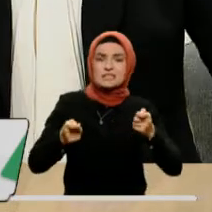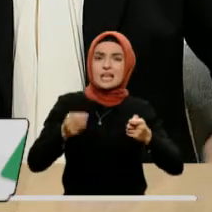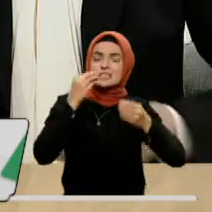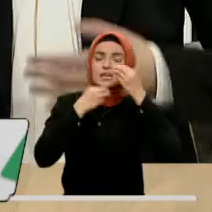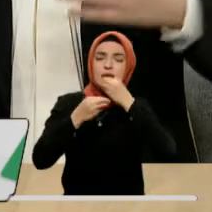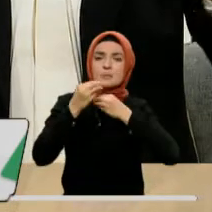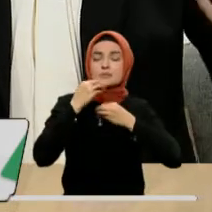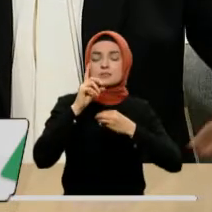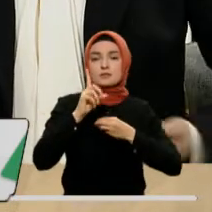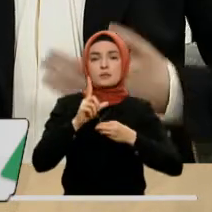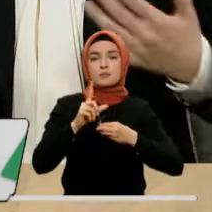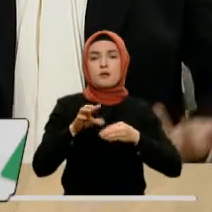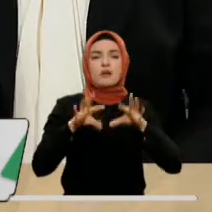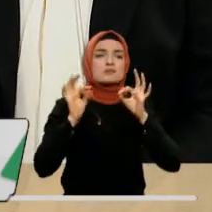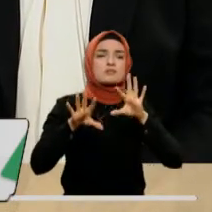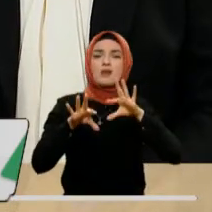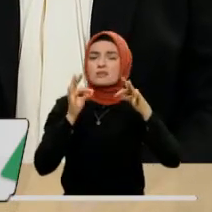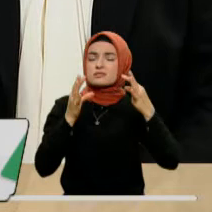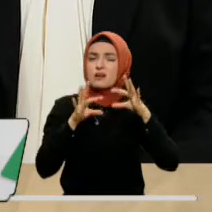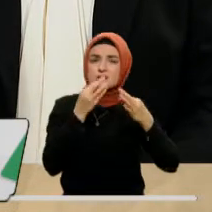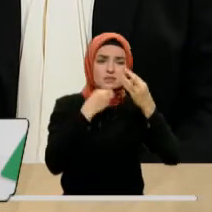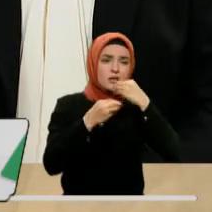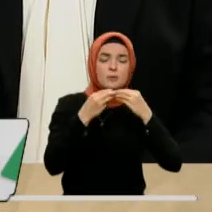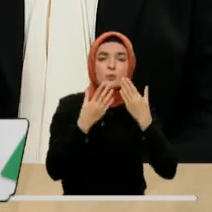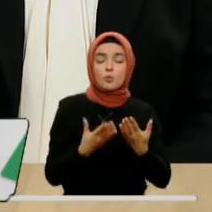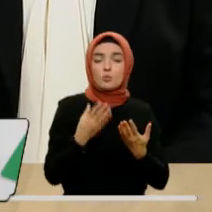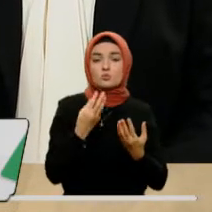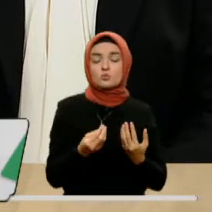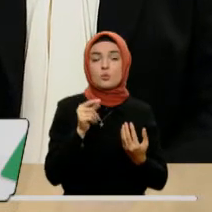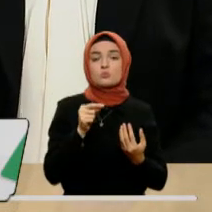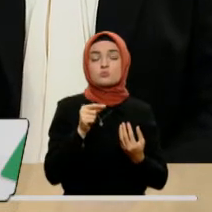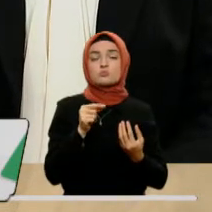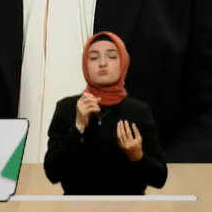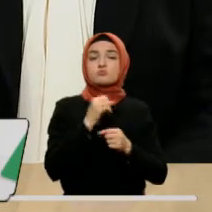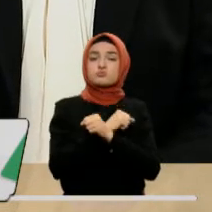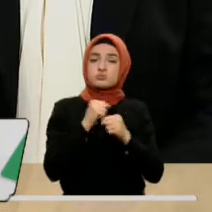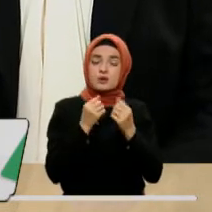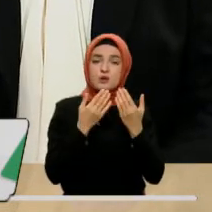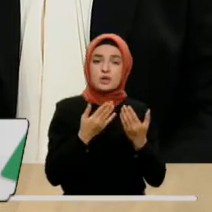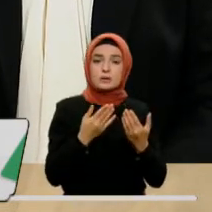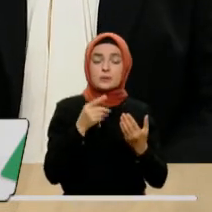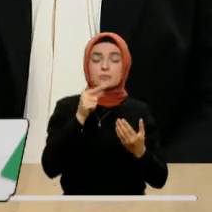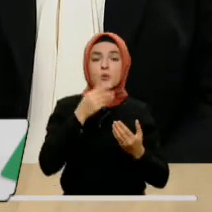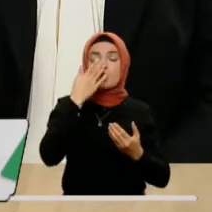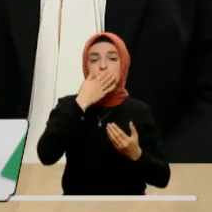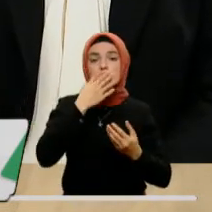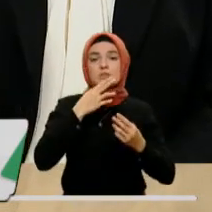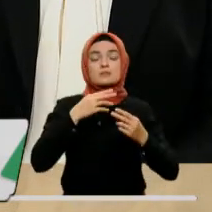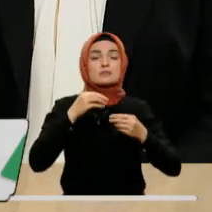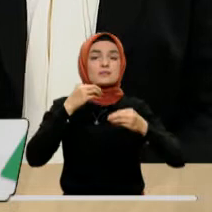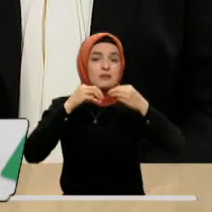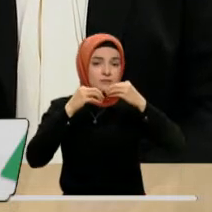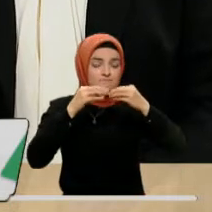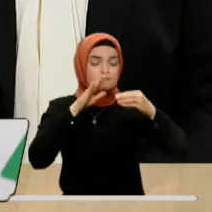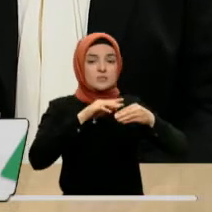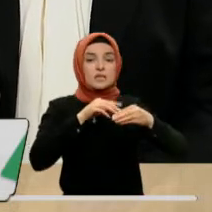işte hazıra kayıyor. Bir de okullar şimdi denetleniyor kantinler. Ama bunun dışında şunu biliyoruz